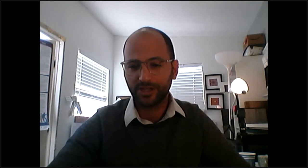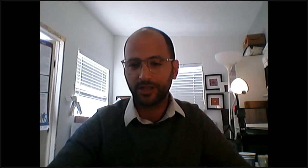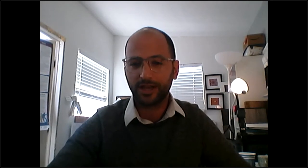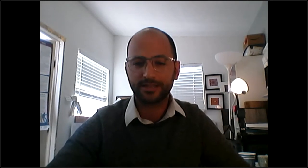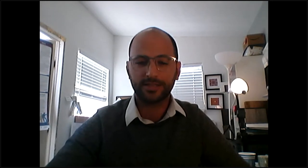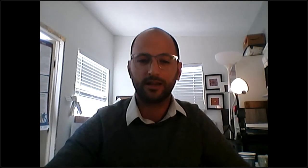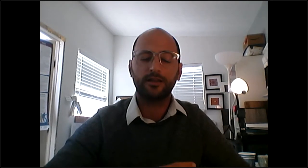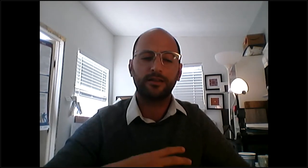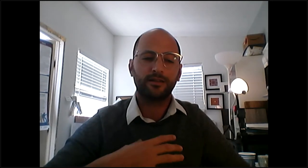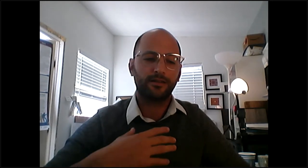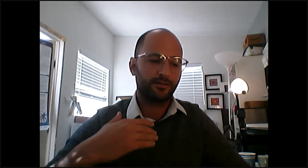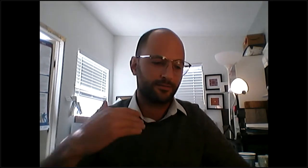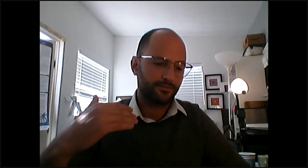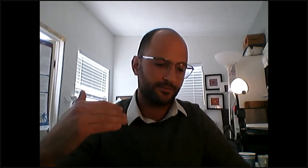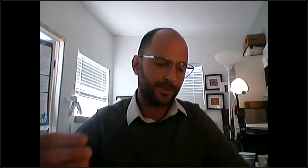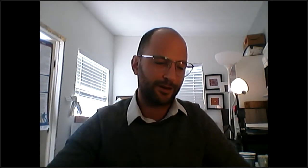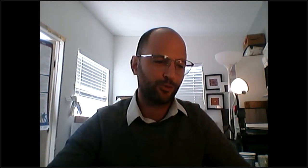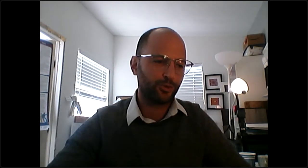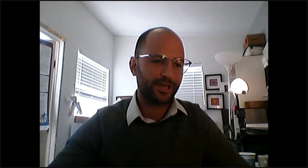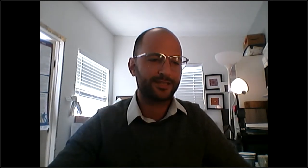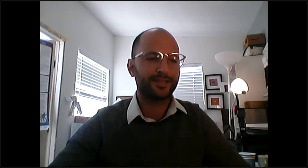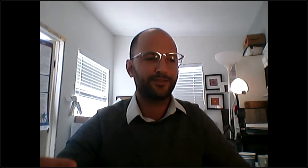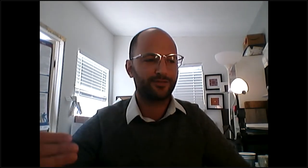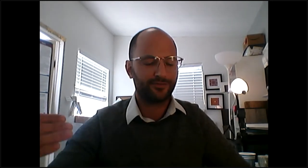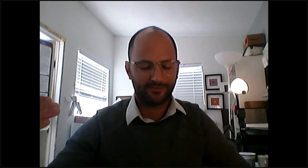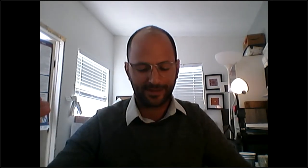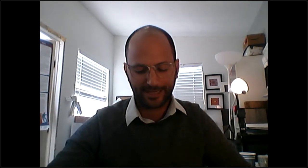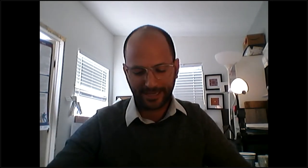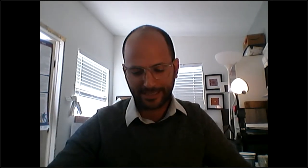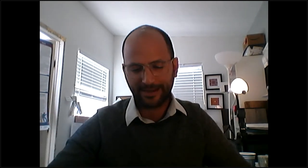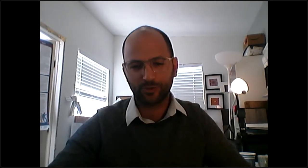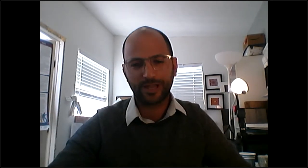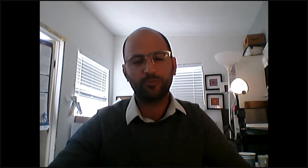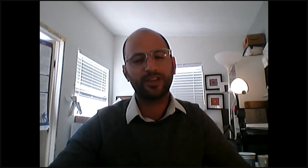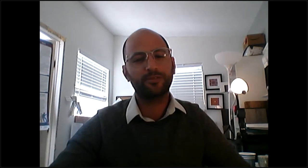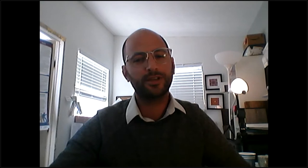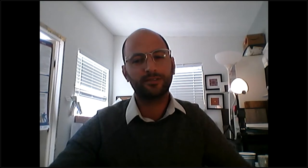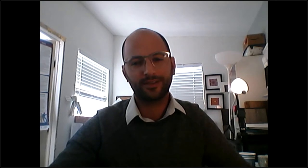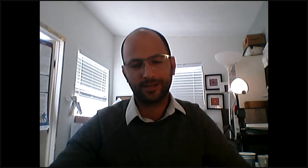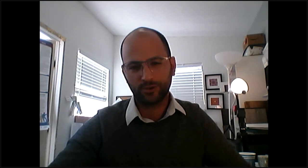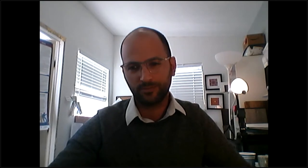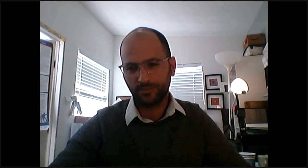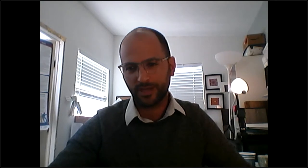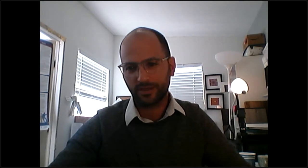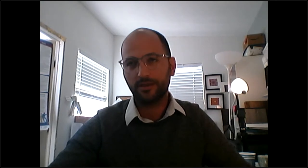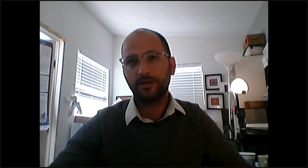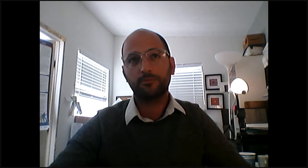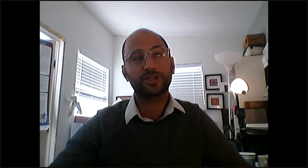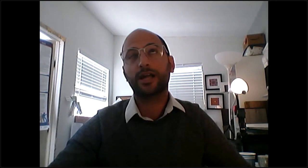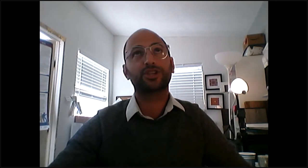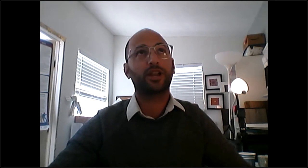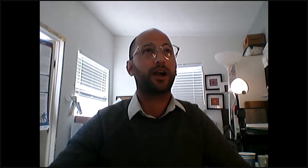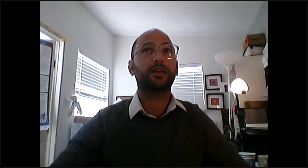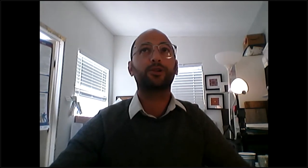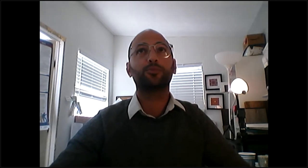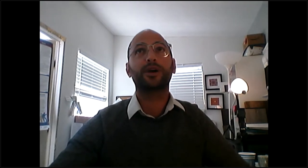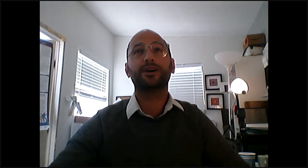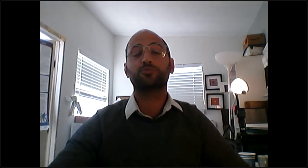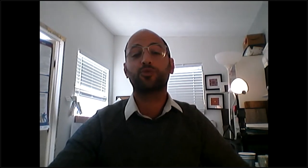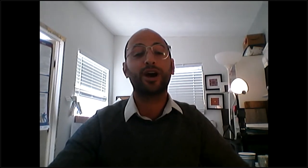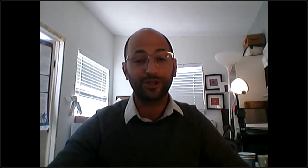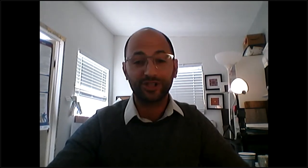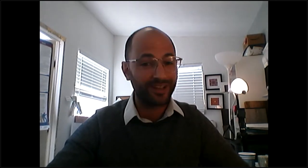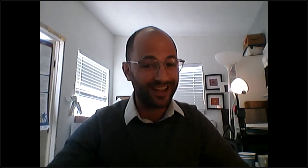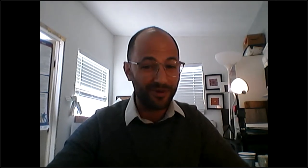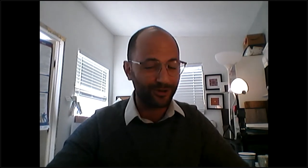והיום אשתי, אלכסה, כמות כסף, שמנו דאון פיימנט, קנינו עם משכנתא שלקח לנו